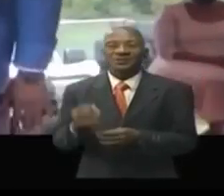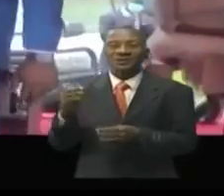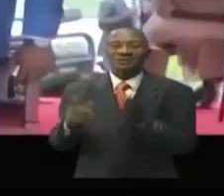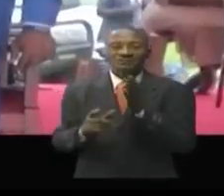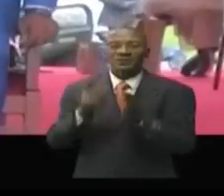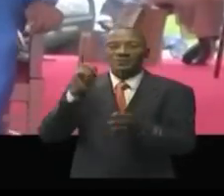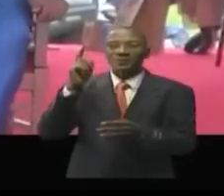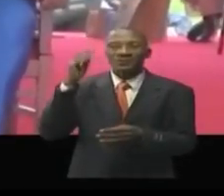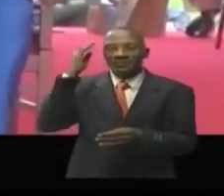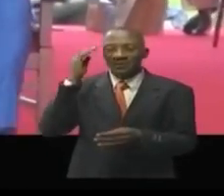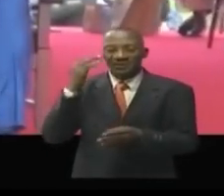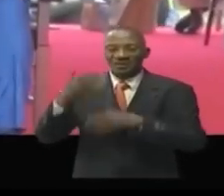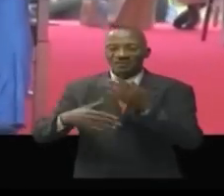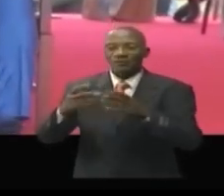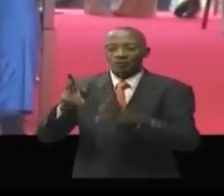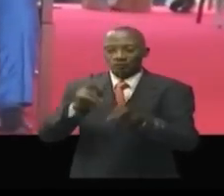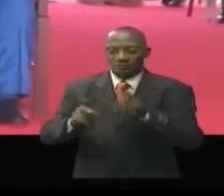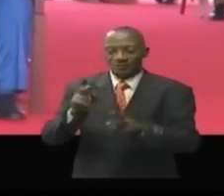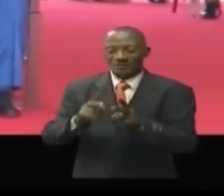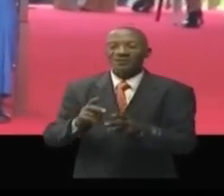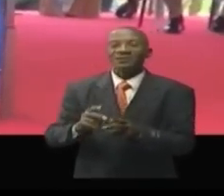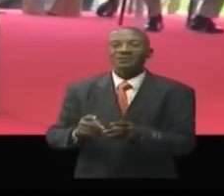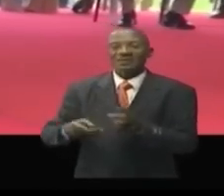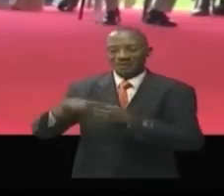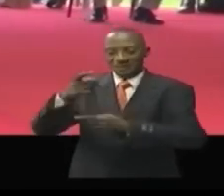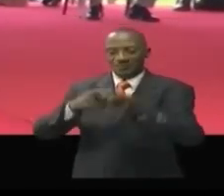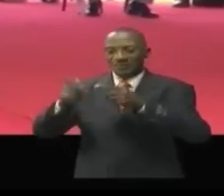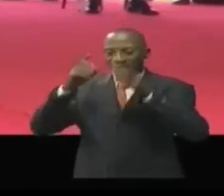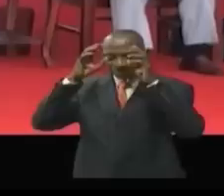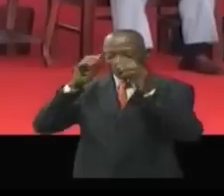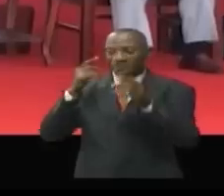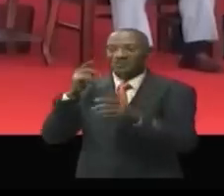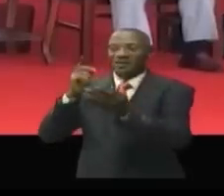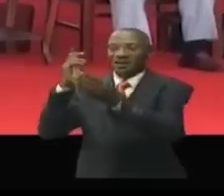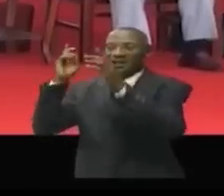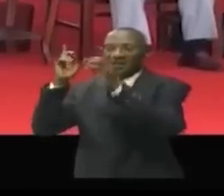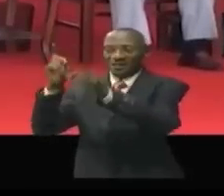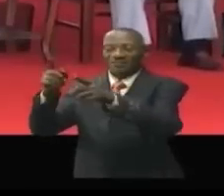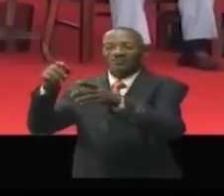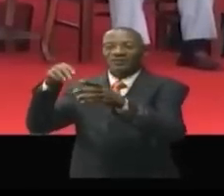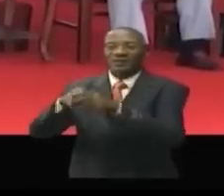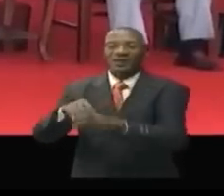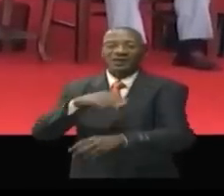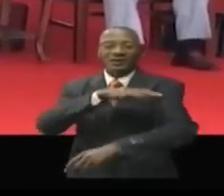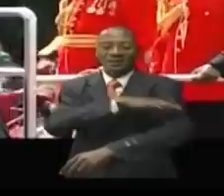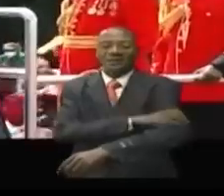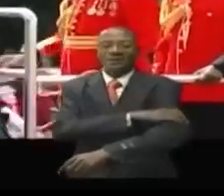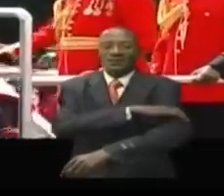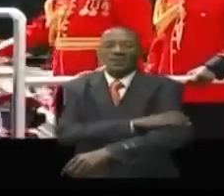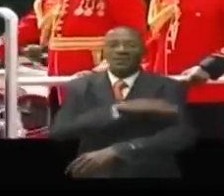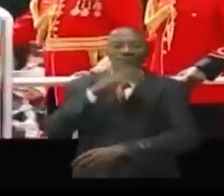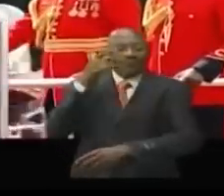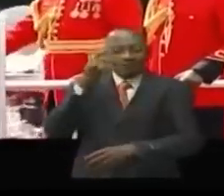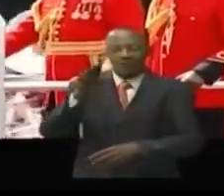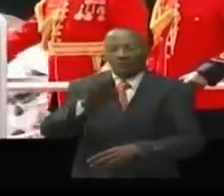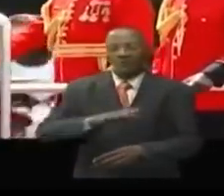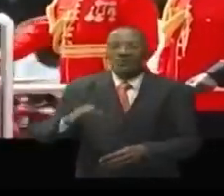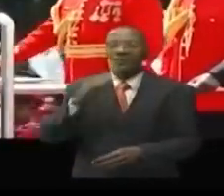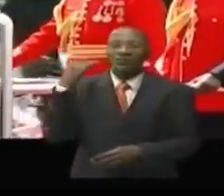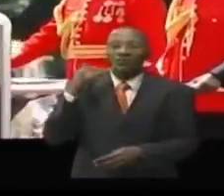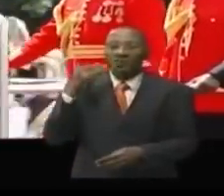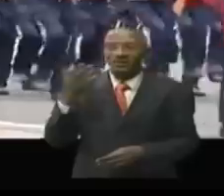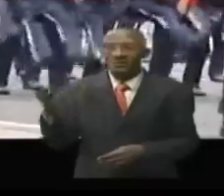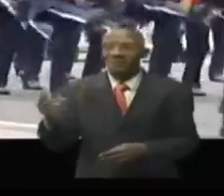publique, Jean-Pierre Liaou, représentant personnel du président de la République, Félix-Antoine Tshisekedi. Passage de troupes en